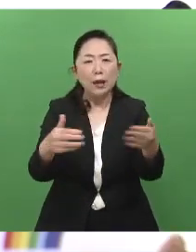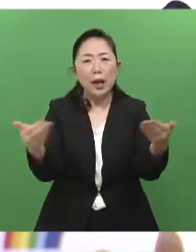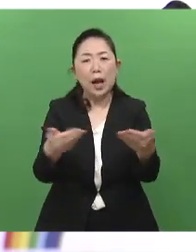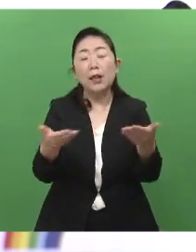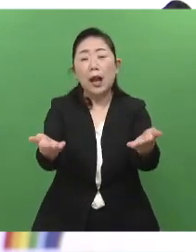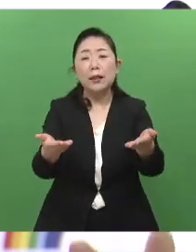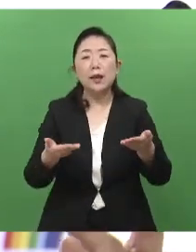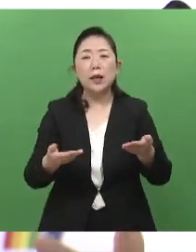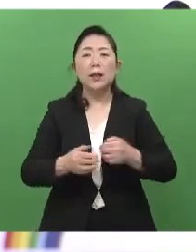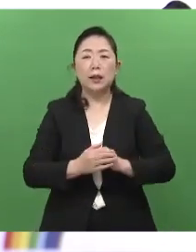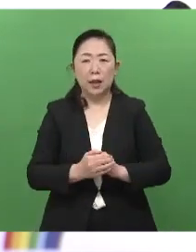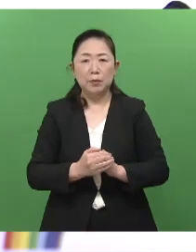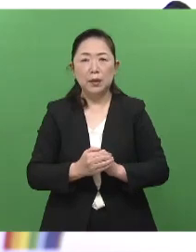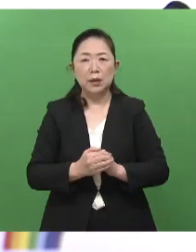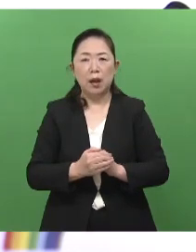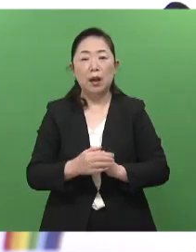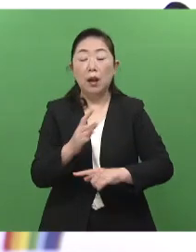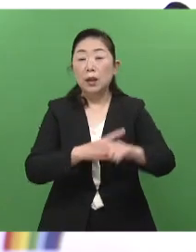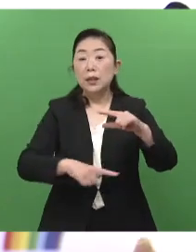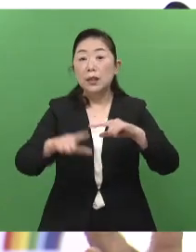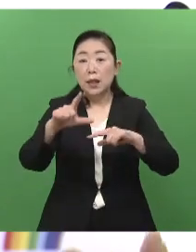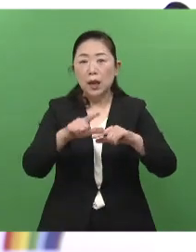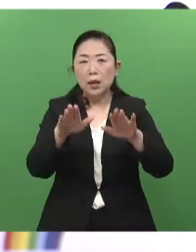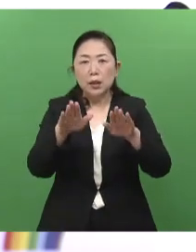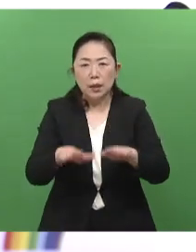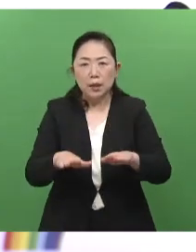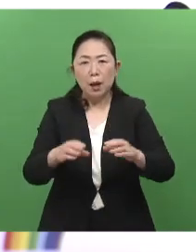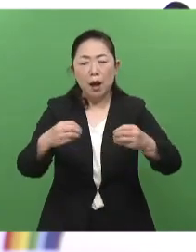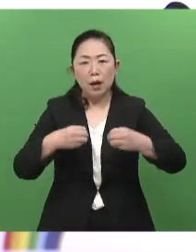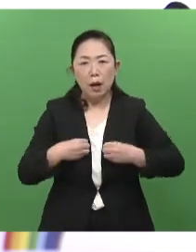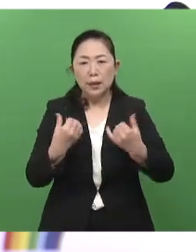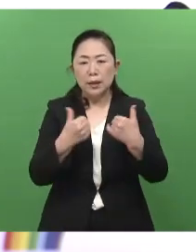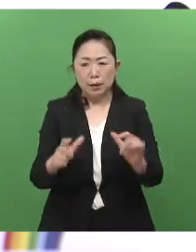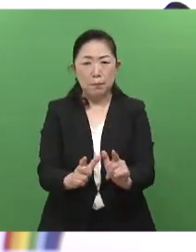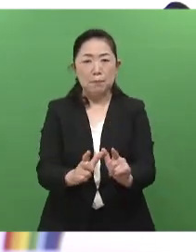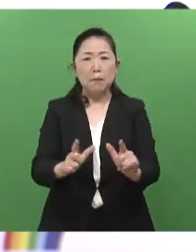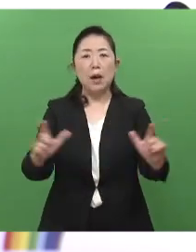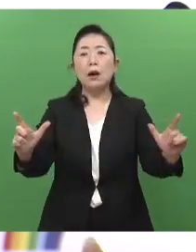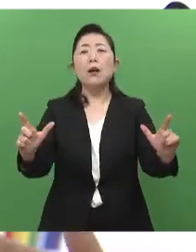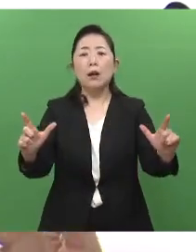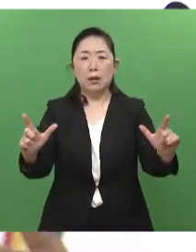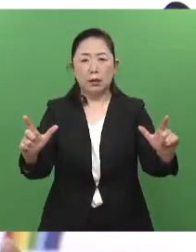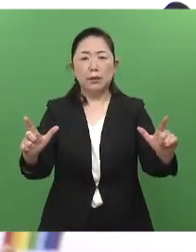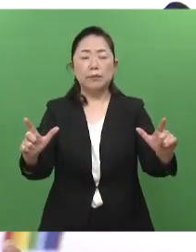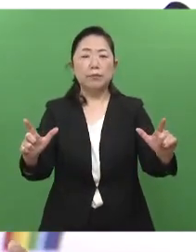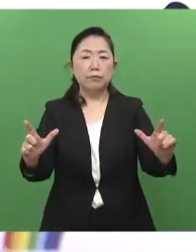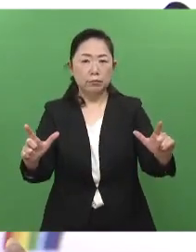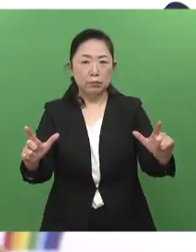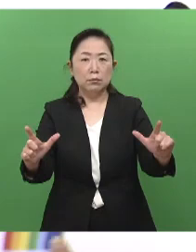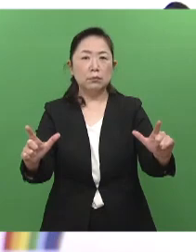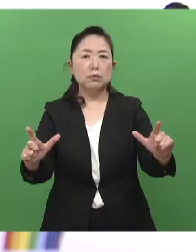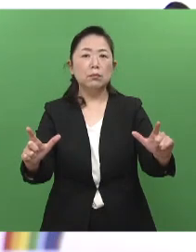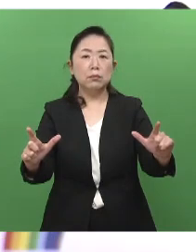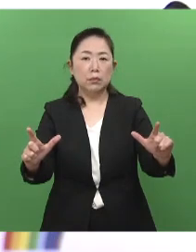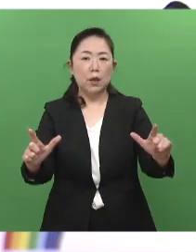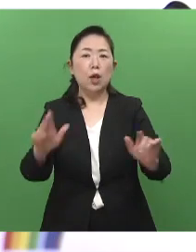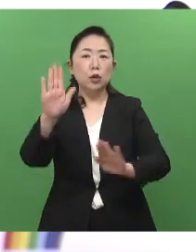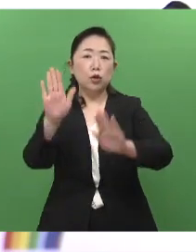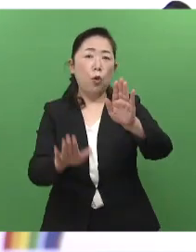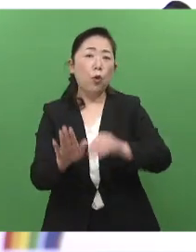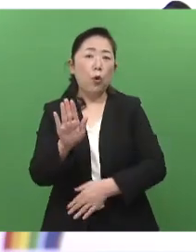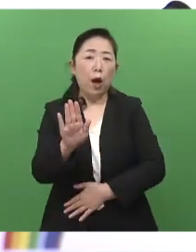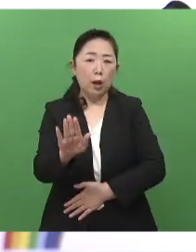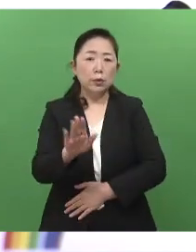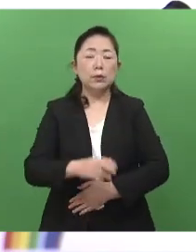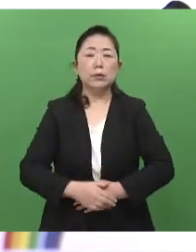ここへ来てさらに感染の陽性者がですね、感染されて陽性者がまた桁違いに増えてきているという